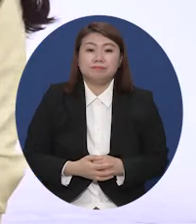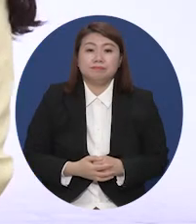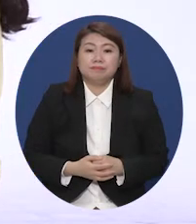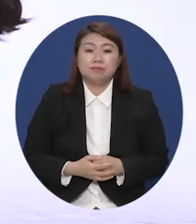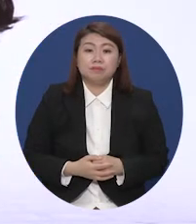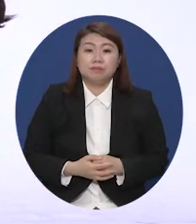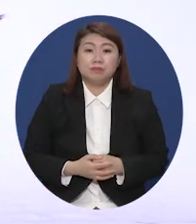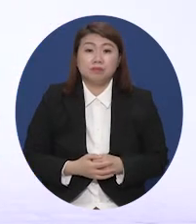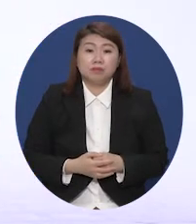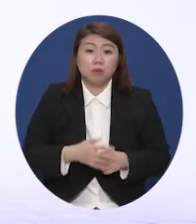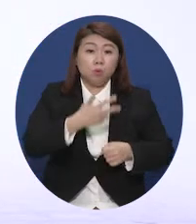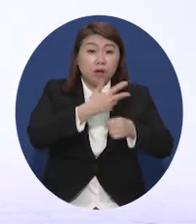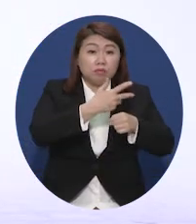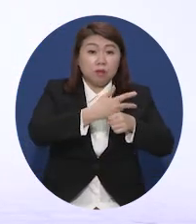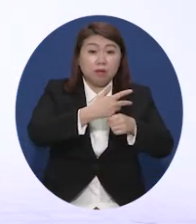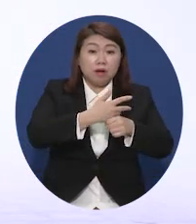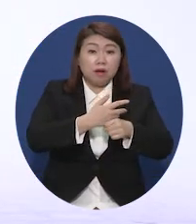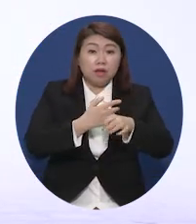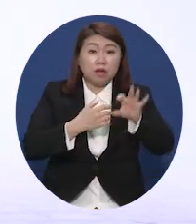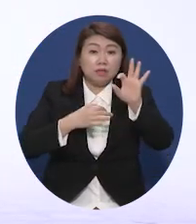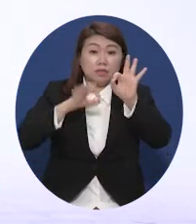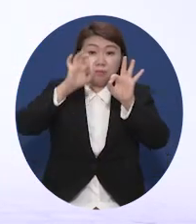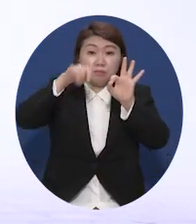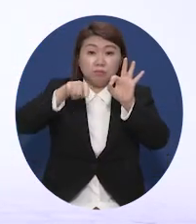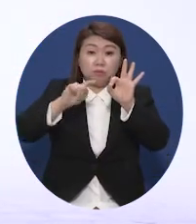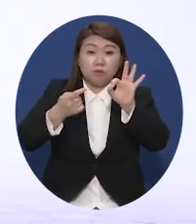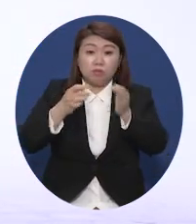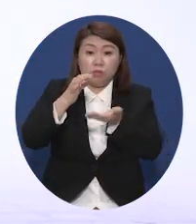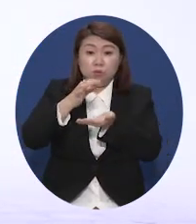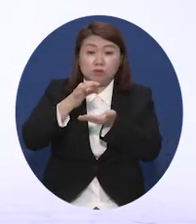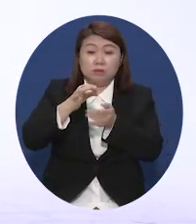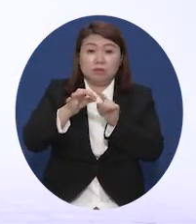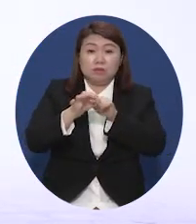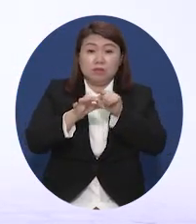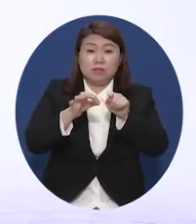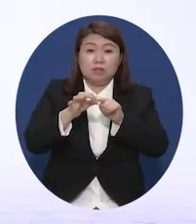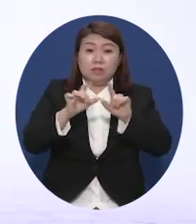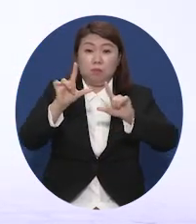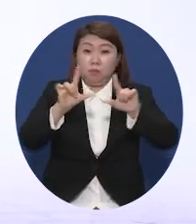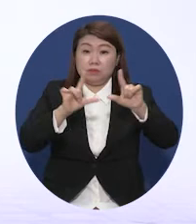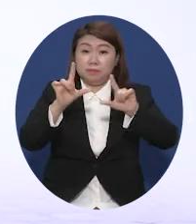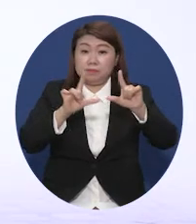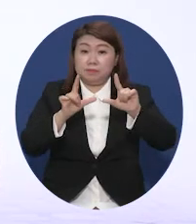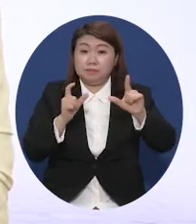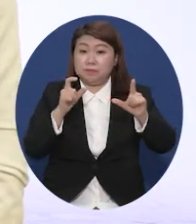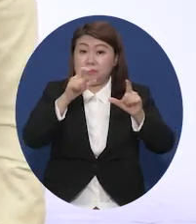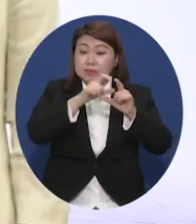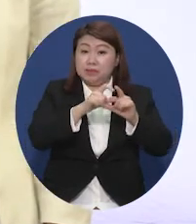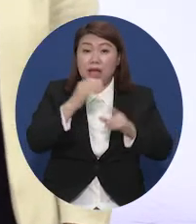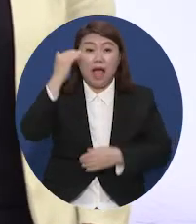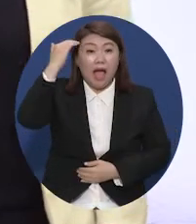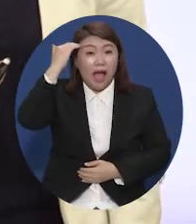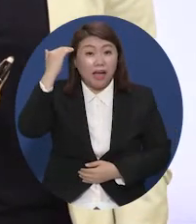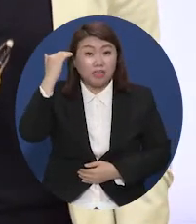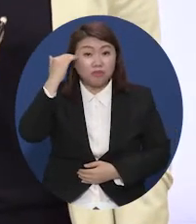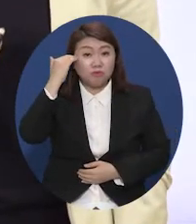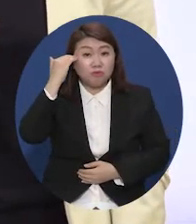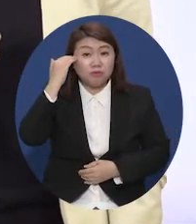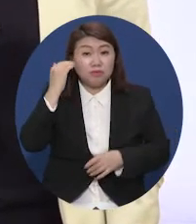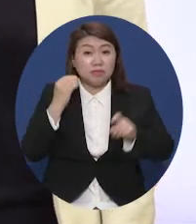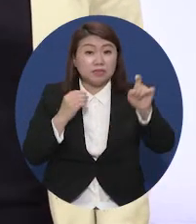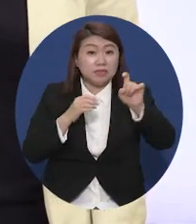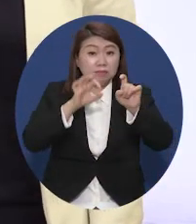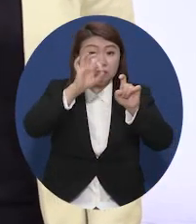그 과테말라의 10원짜리 동전에 바로 이 비석들 중 한 개가 새겨져 있는데요 우리나라의